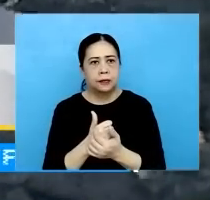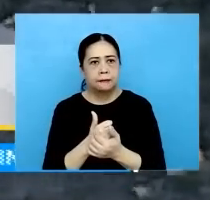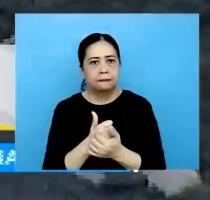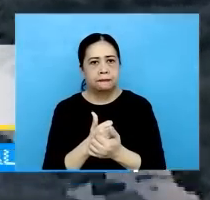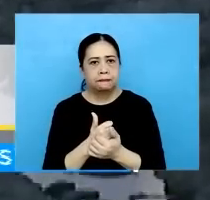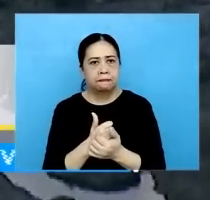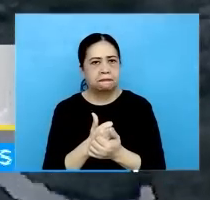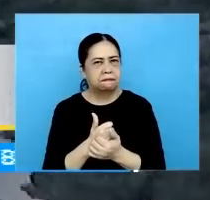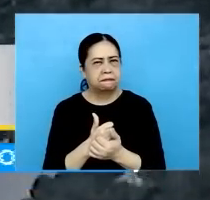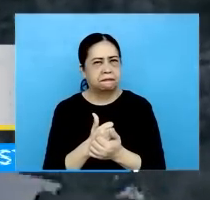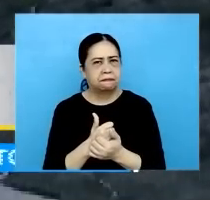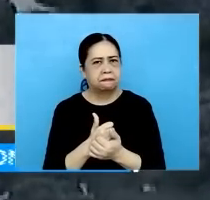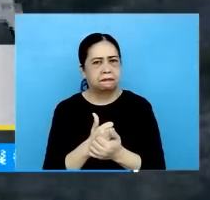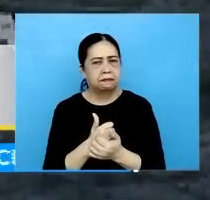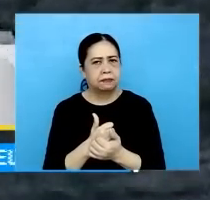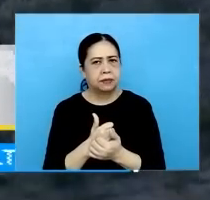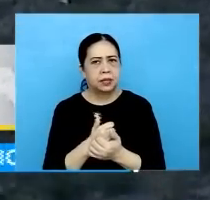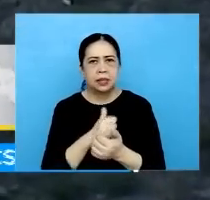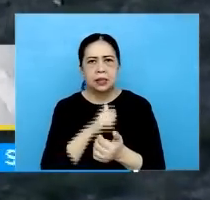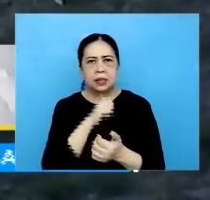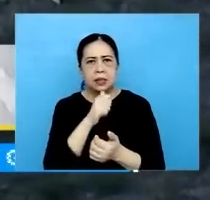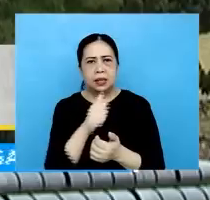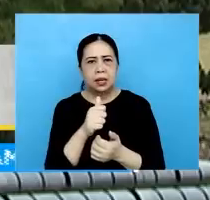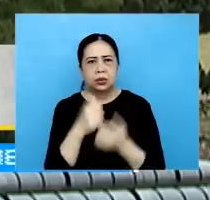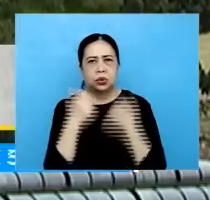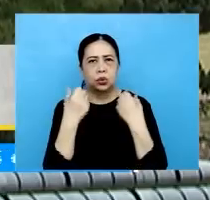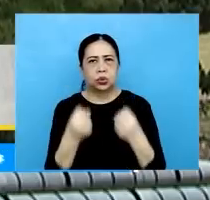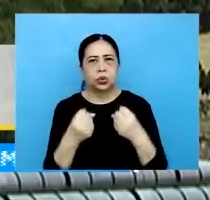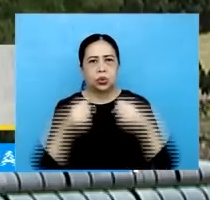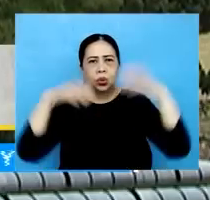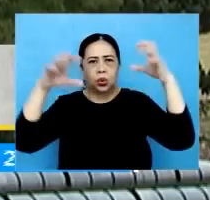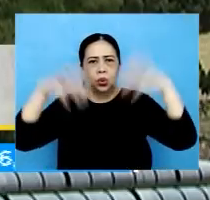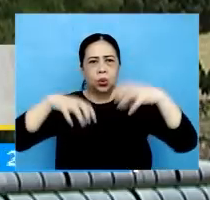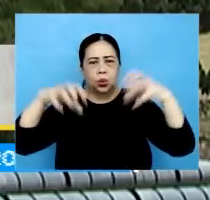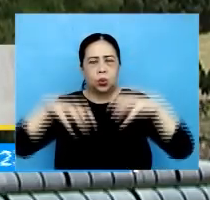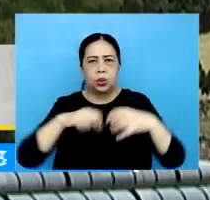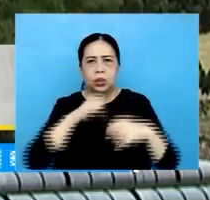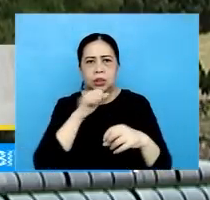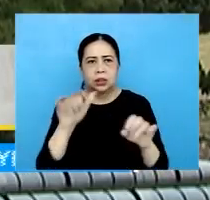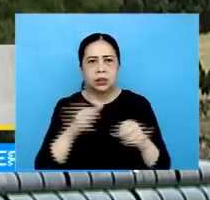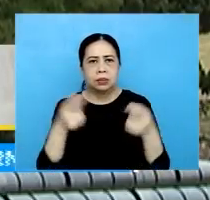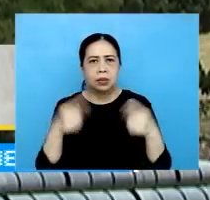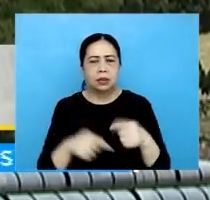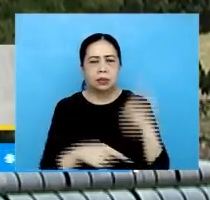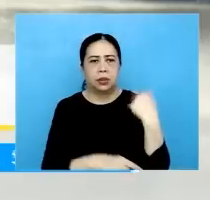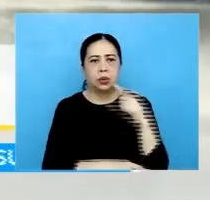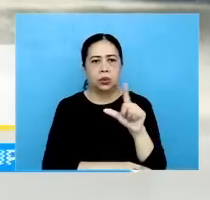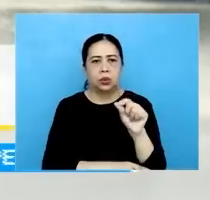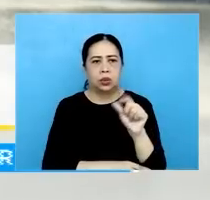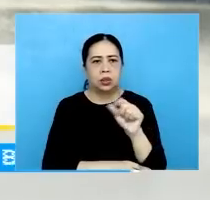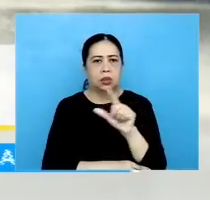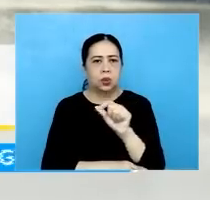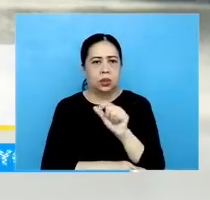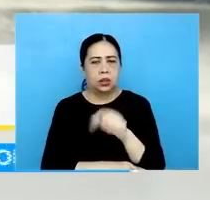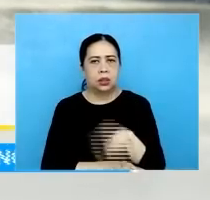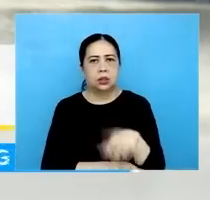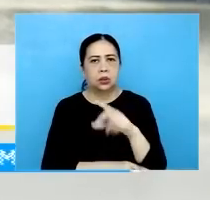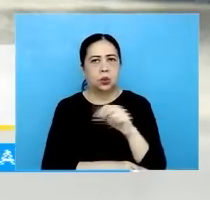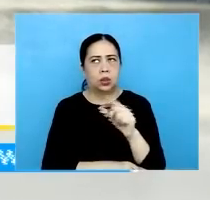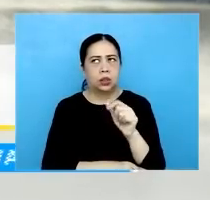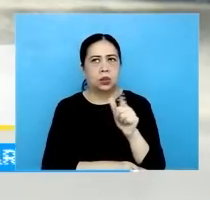hindi kasi ito torrential rains tulad ng nangyari noong 2020, 2021, and last